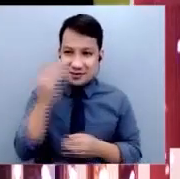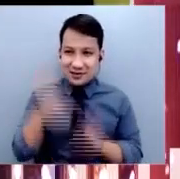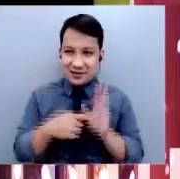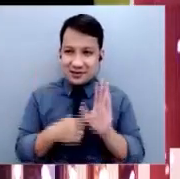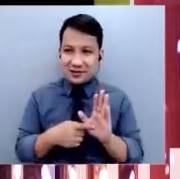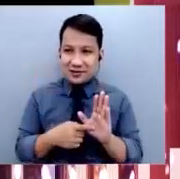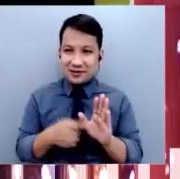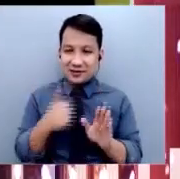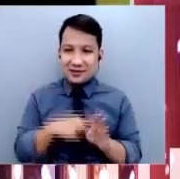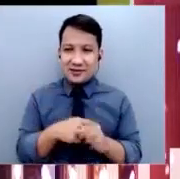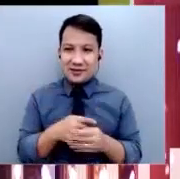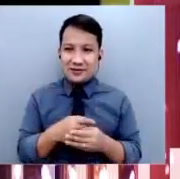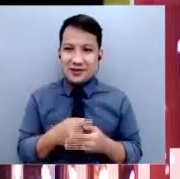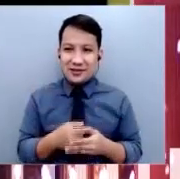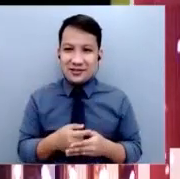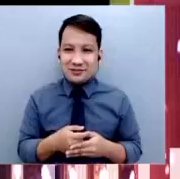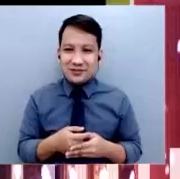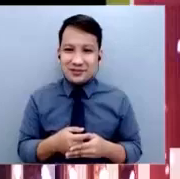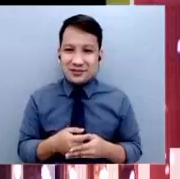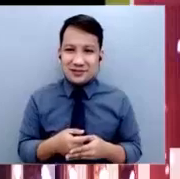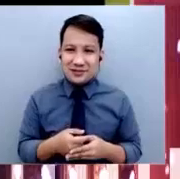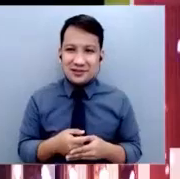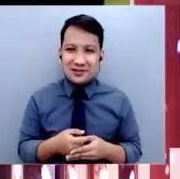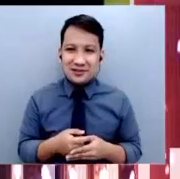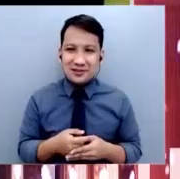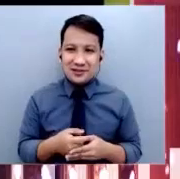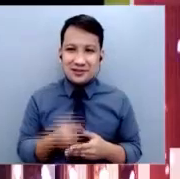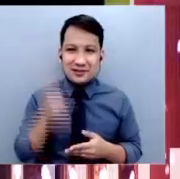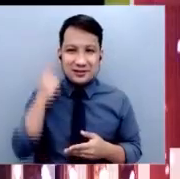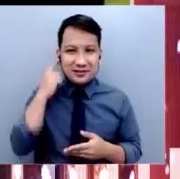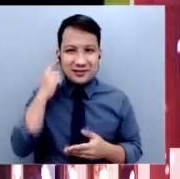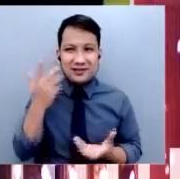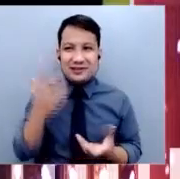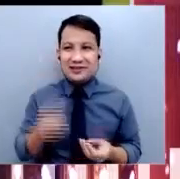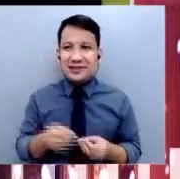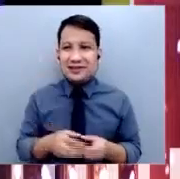malabong makaligtas. Hindi kasi nakikinig ng lesson sa school.